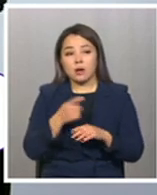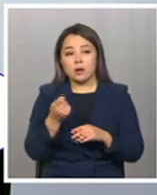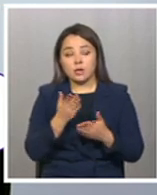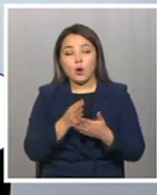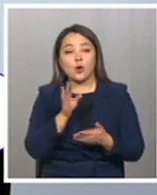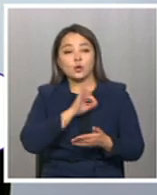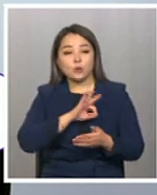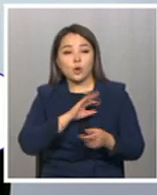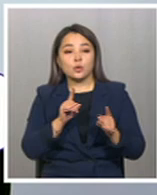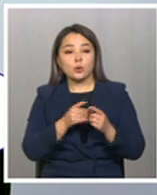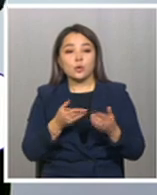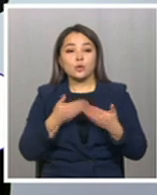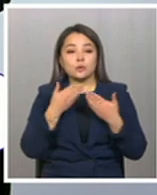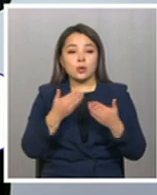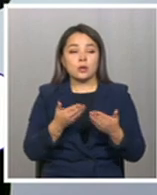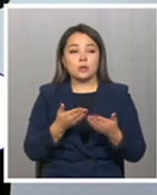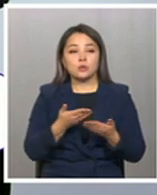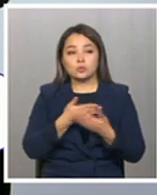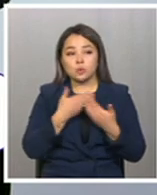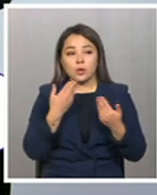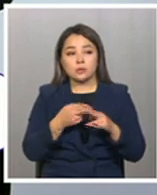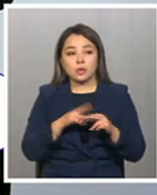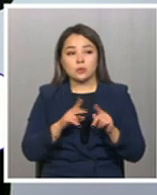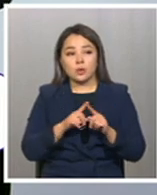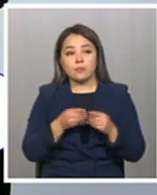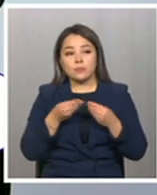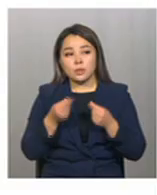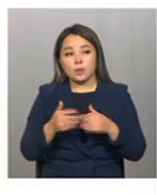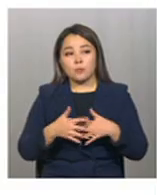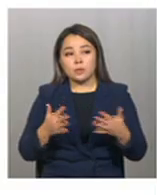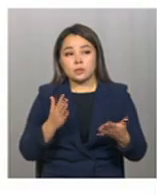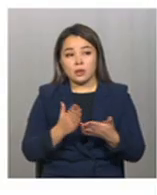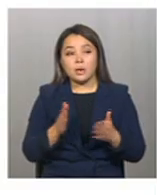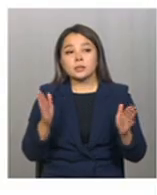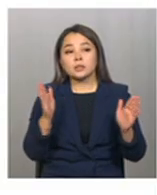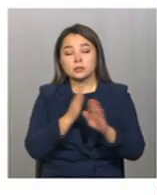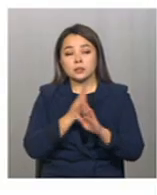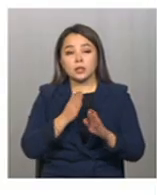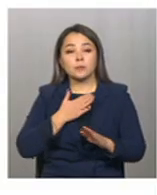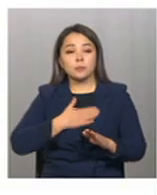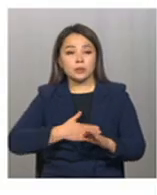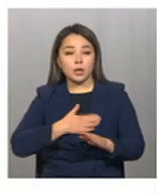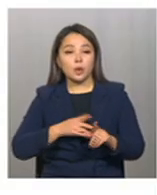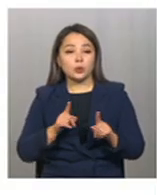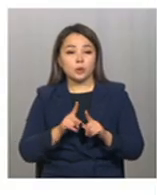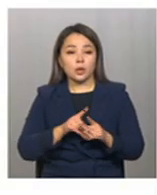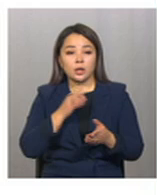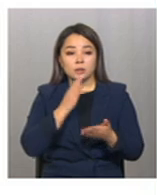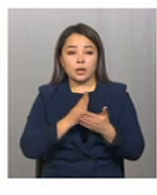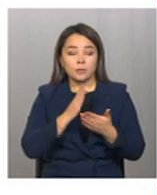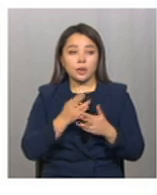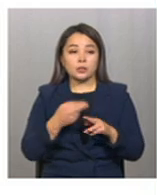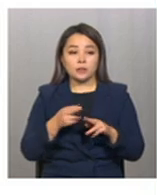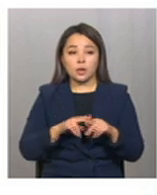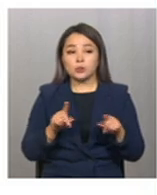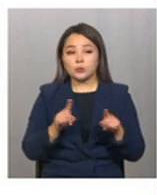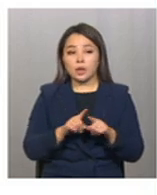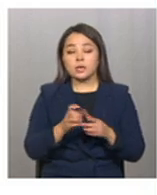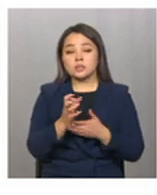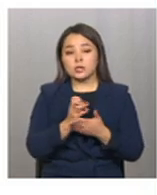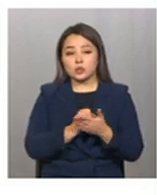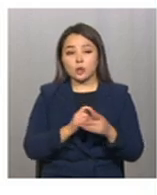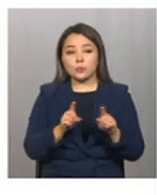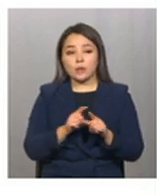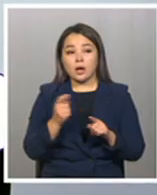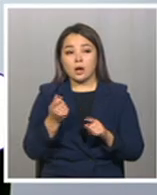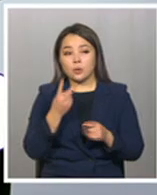яғни сұраныстың жоқ болуына өз әсерін тигізеді. Және климаттың қолайсыз болуы да мүмкін. Сонымен бірге ресурстардың